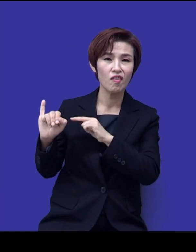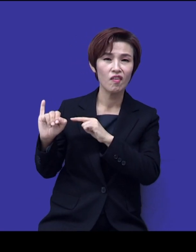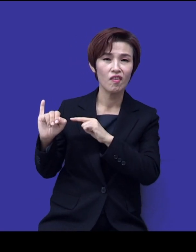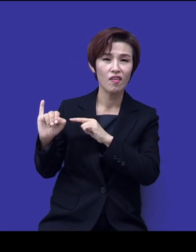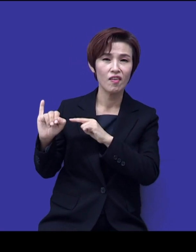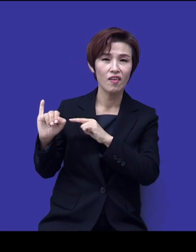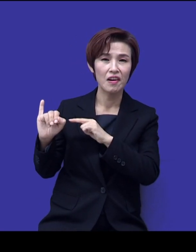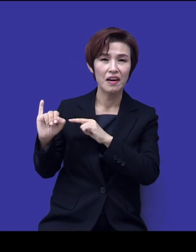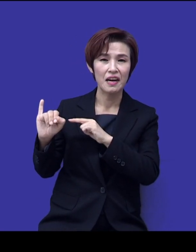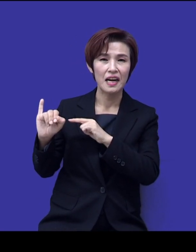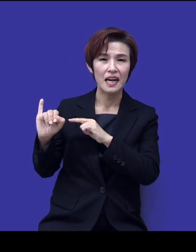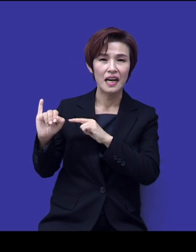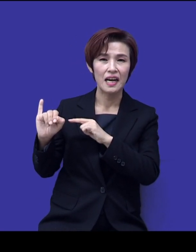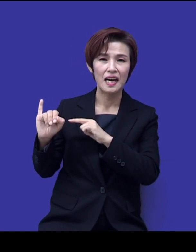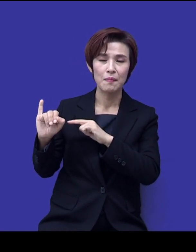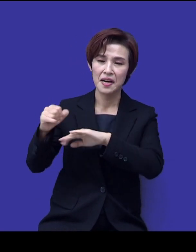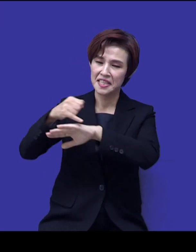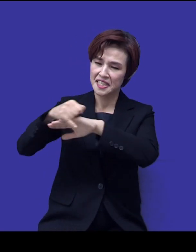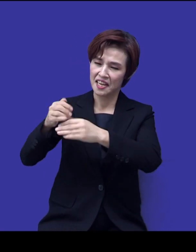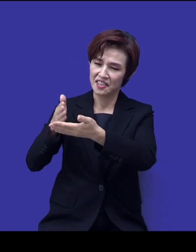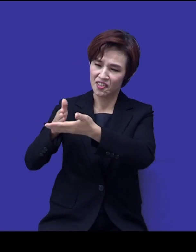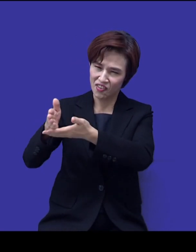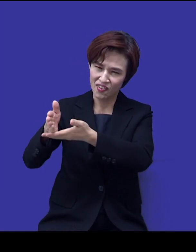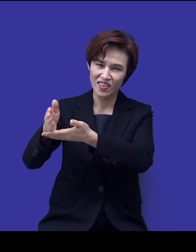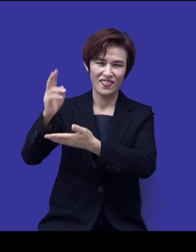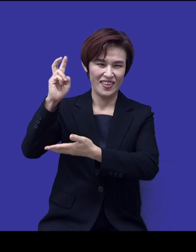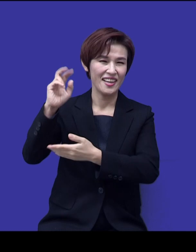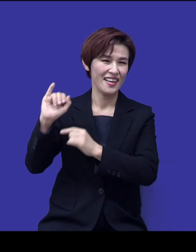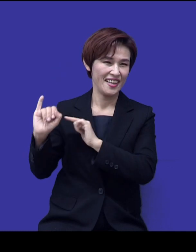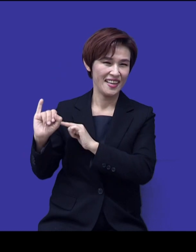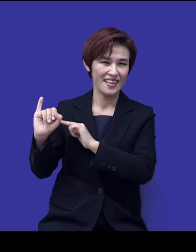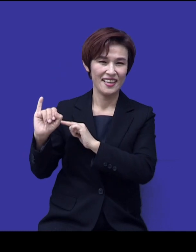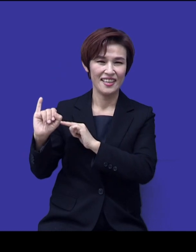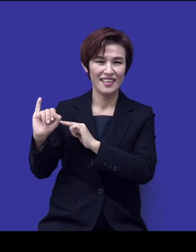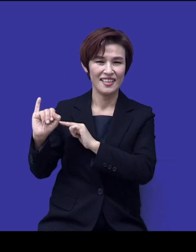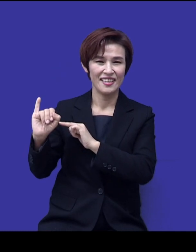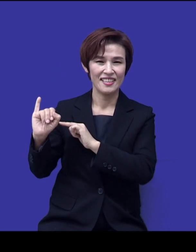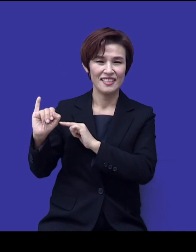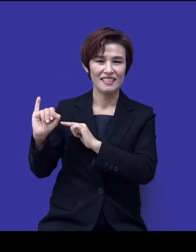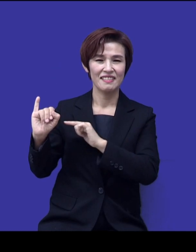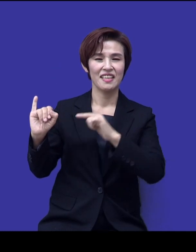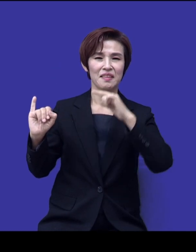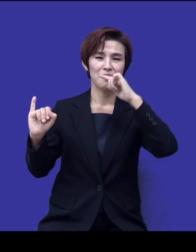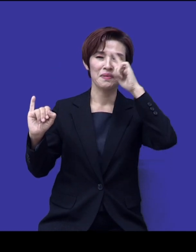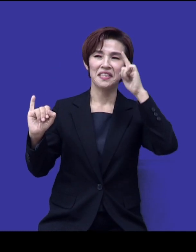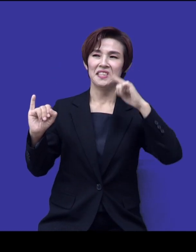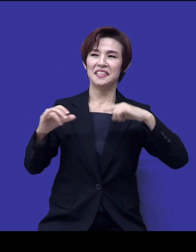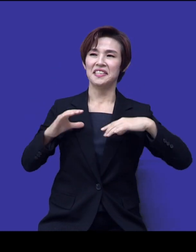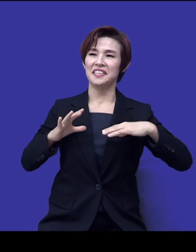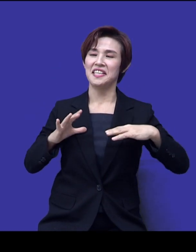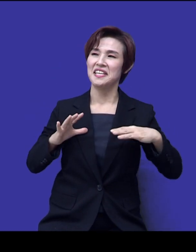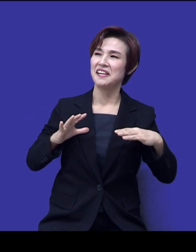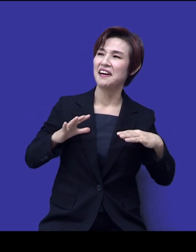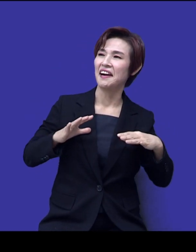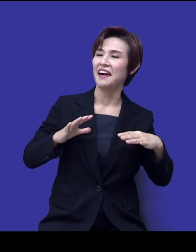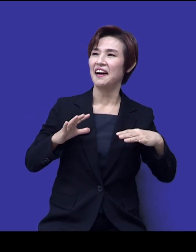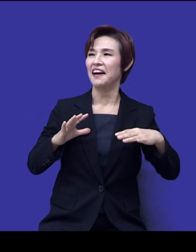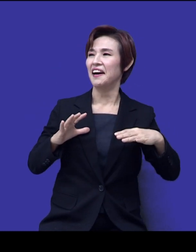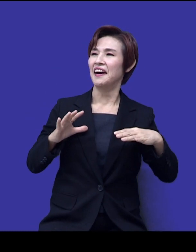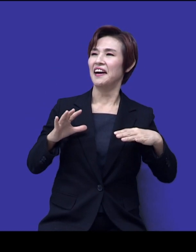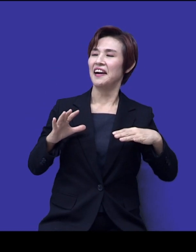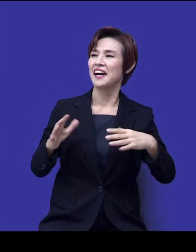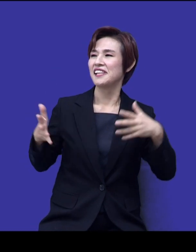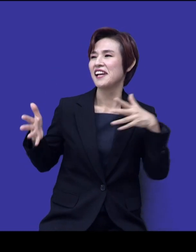지망생이 예. 아마 세트 디자이너 출신 지망생이었다고 해요. 네네. 그러니까 허세가 얼마든지 거기서 가만히 있었으면